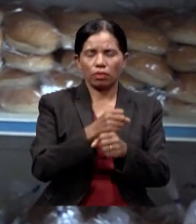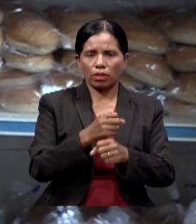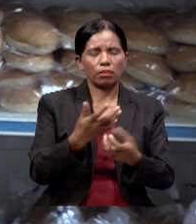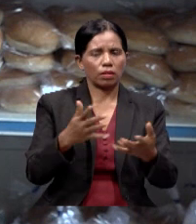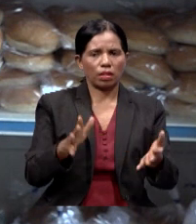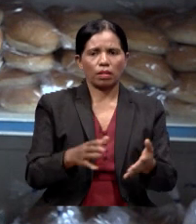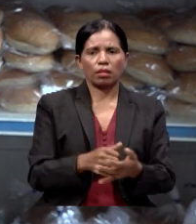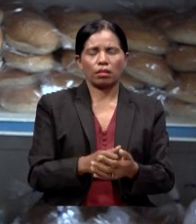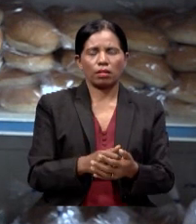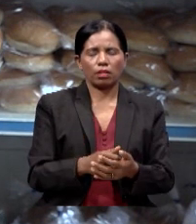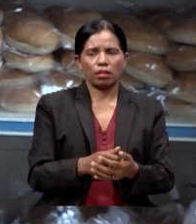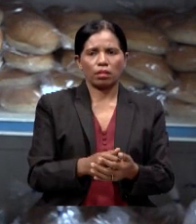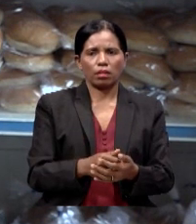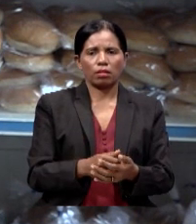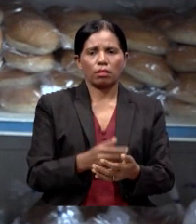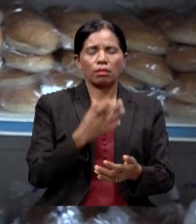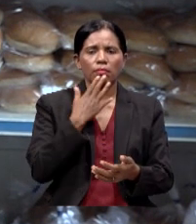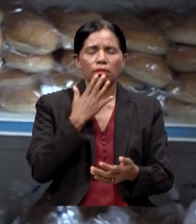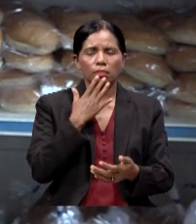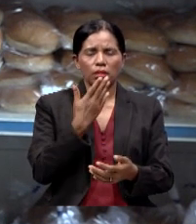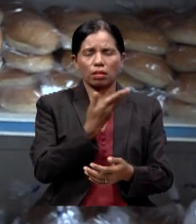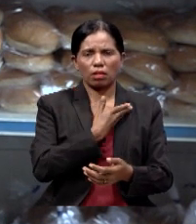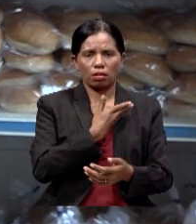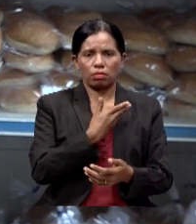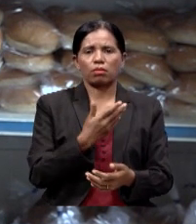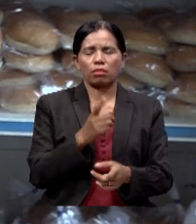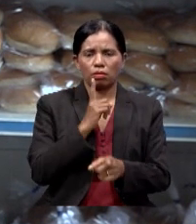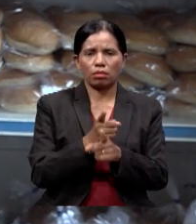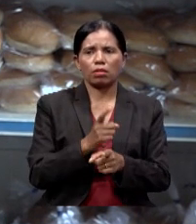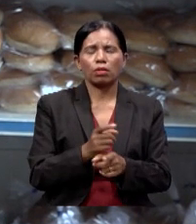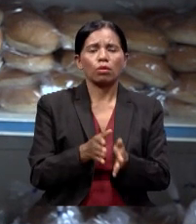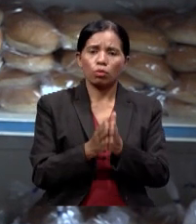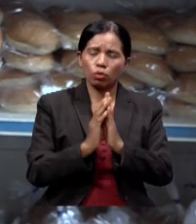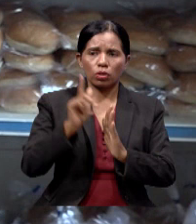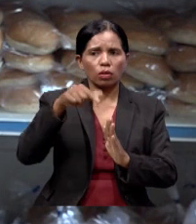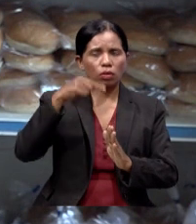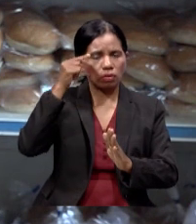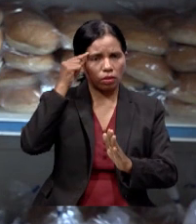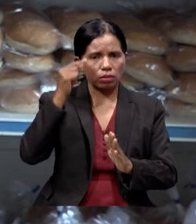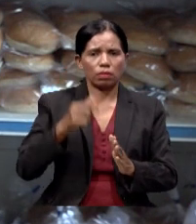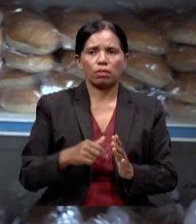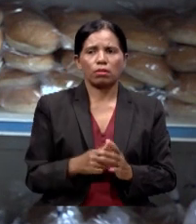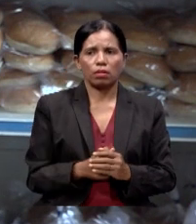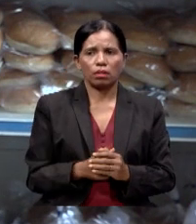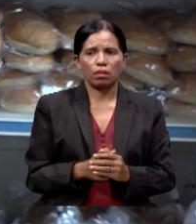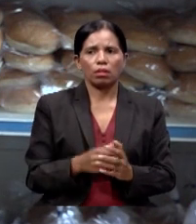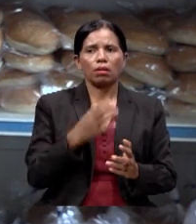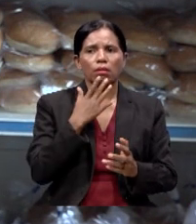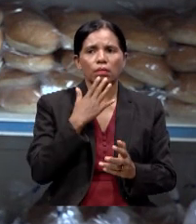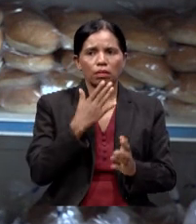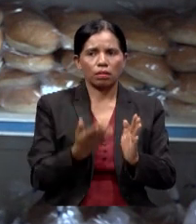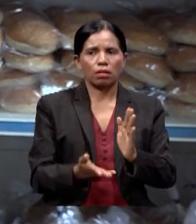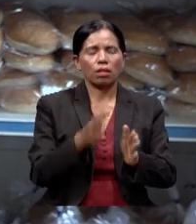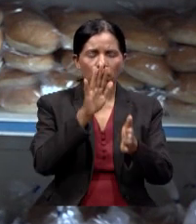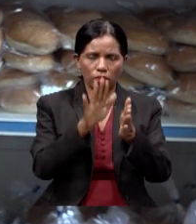polin saya holos nene. Nega usuba haus ba gubernur sebele masih mider ma polin saya nih